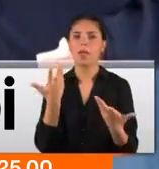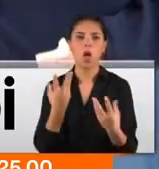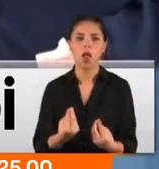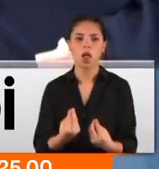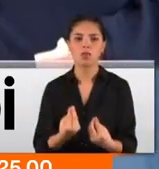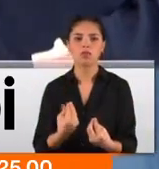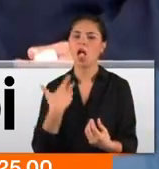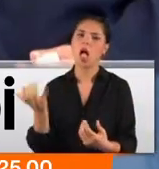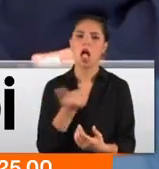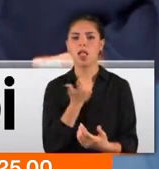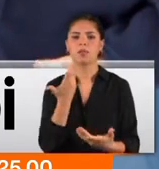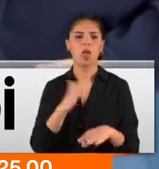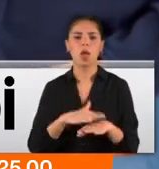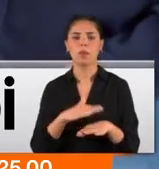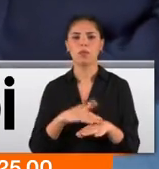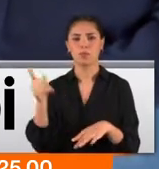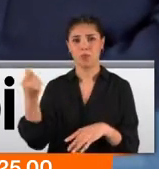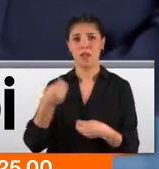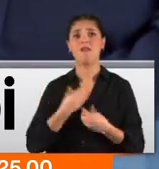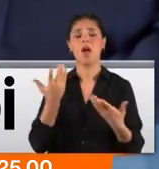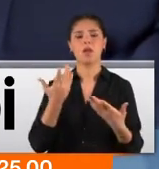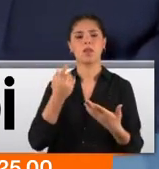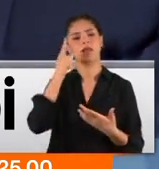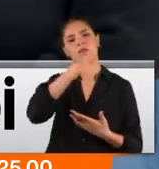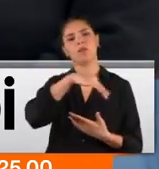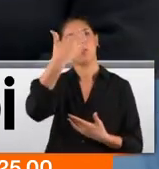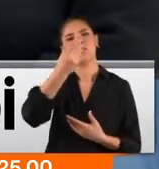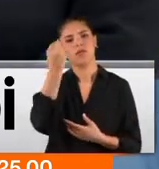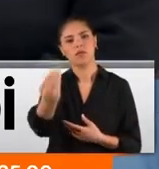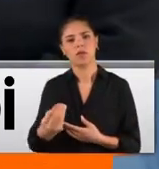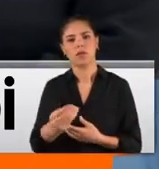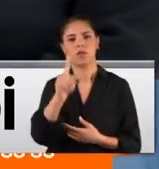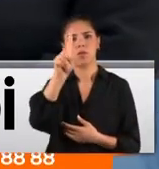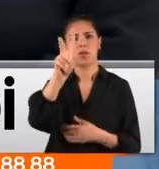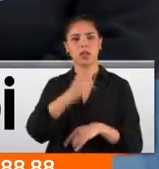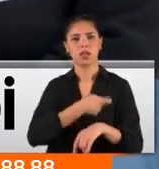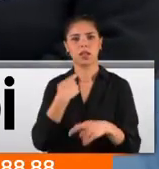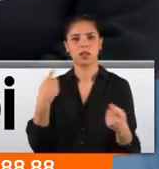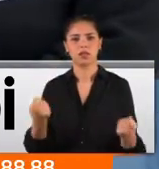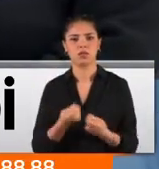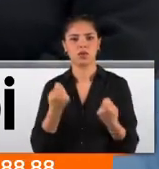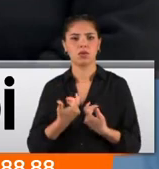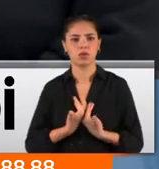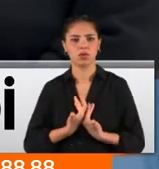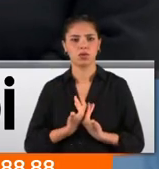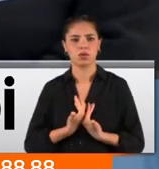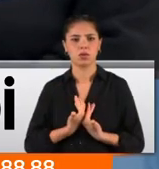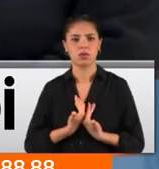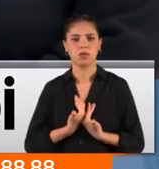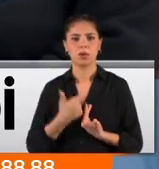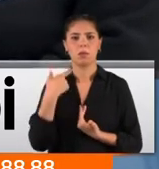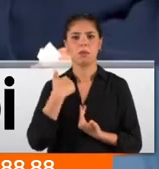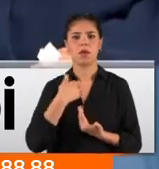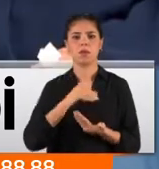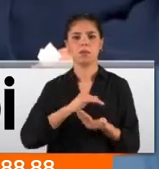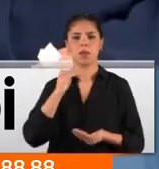Aldım aldım, ne olacak? Sen bana para vermezsen yemeğini malını yerli. 12 saat çalıştım, çocukluğumu yaşamadım ben. Ben başkası yesin diye prim